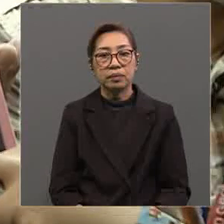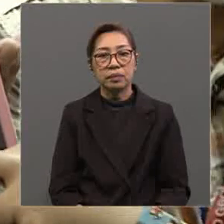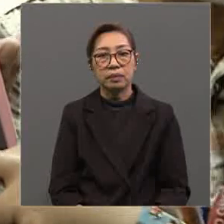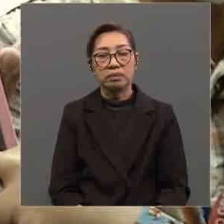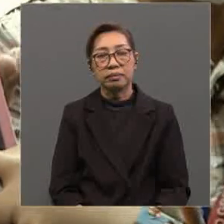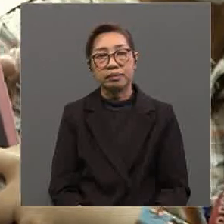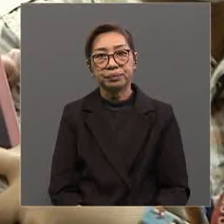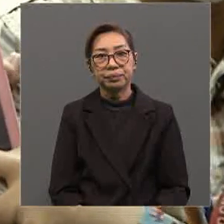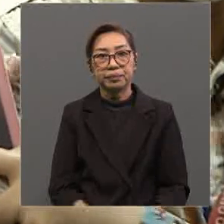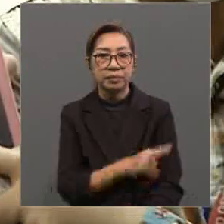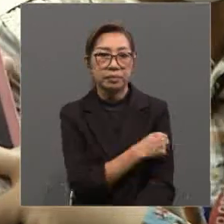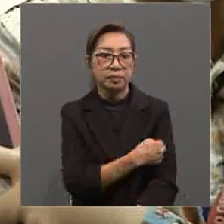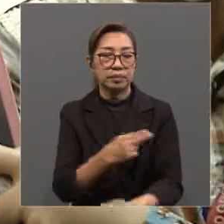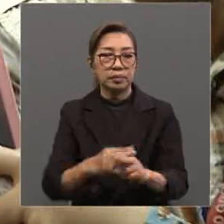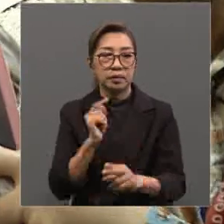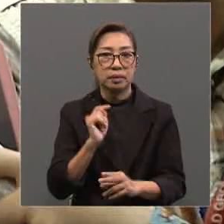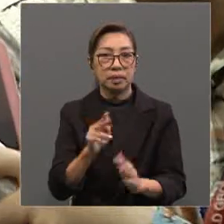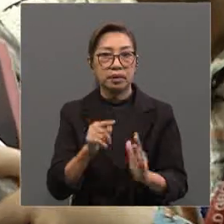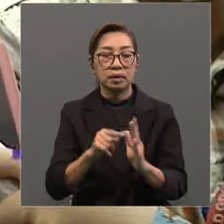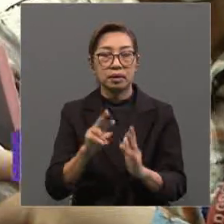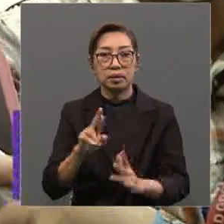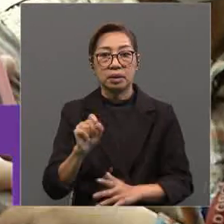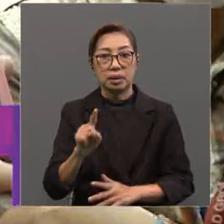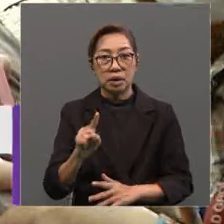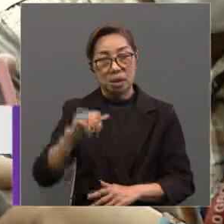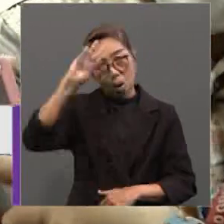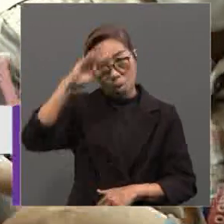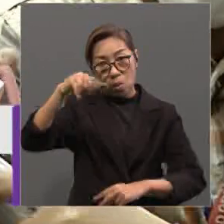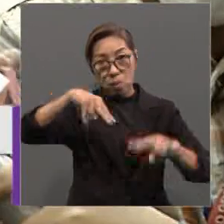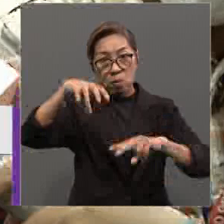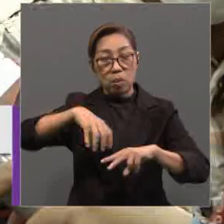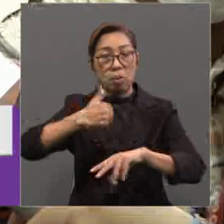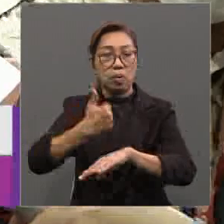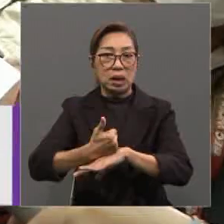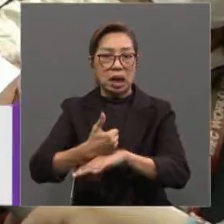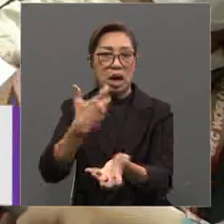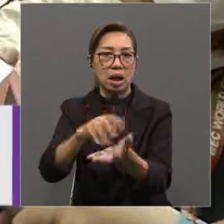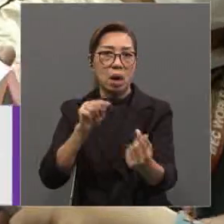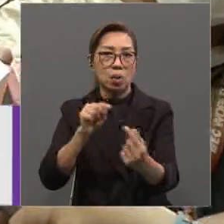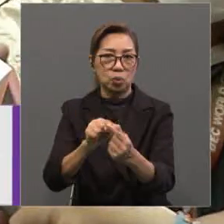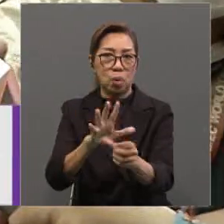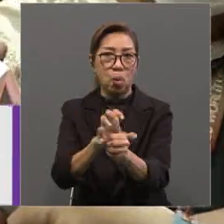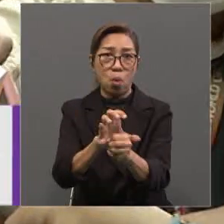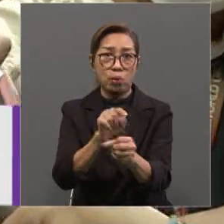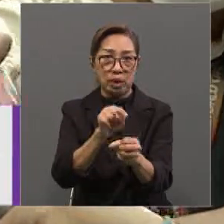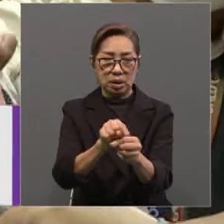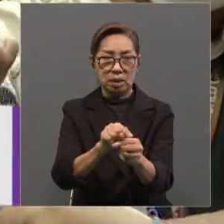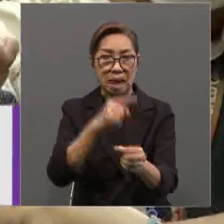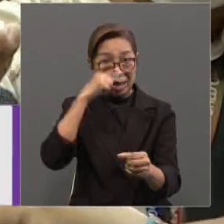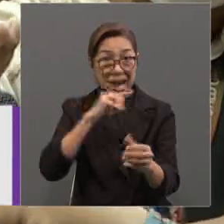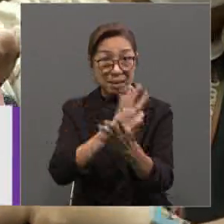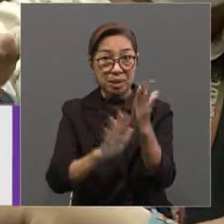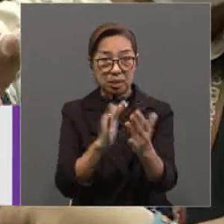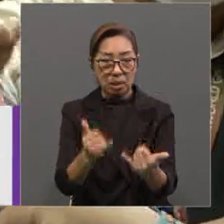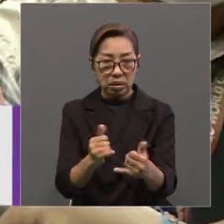โดยเรื่องนี้นายแพทย์ทเรศกฤษณัยรวิวงศ์อธิบดีกรมควบคุมโรคพูดถึงสถานการณ์โควิด -19 ในประเทศไทยนะคะบอกว่